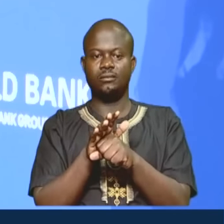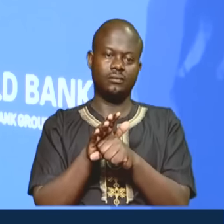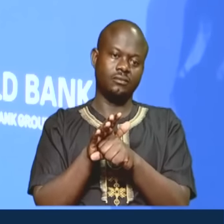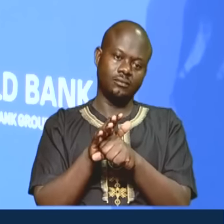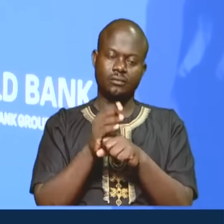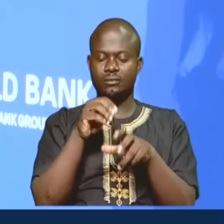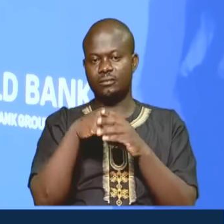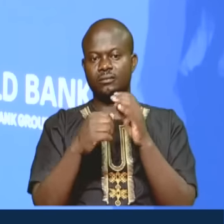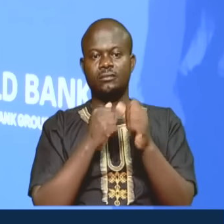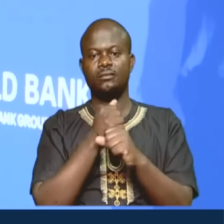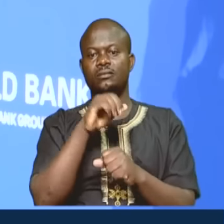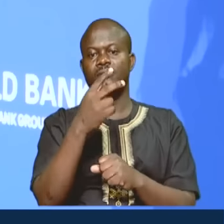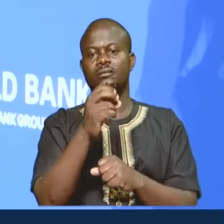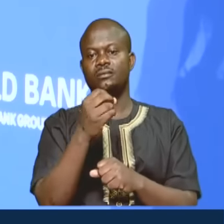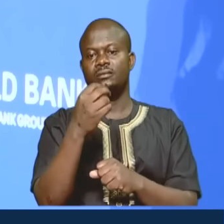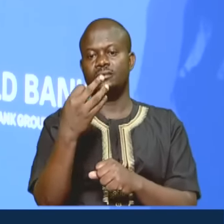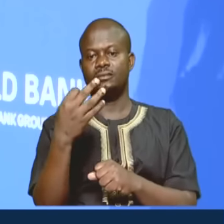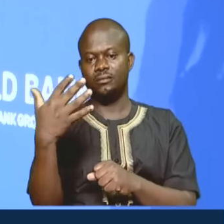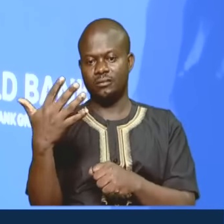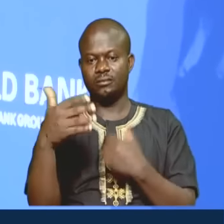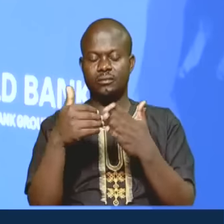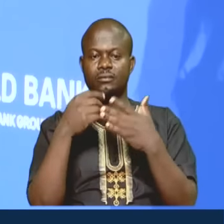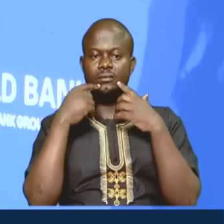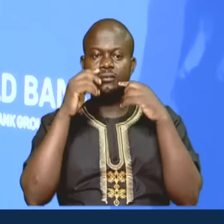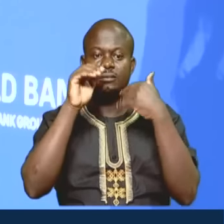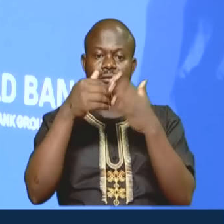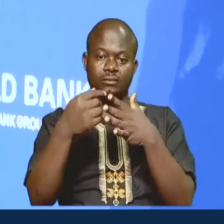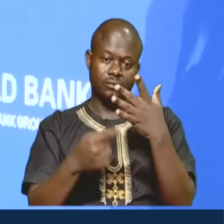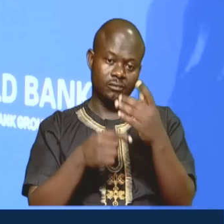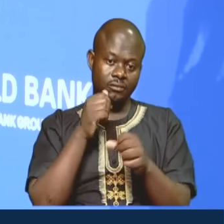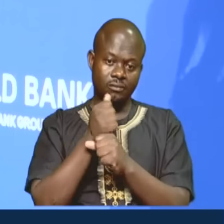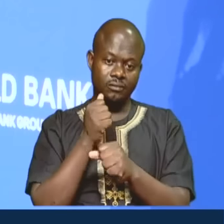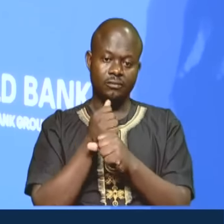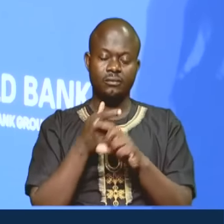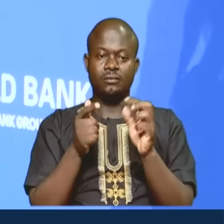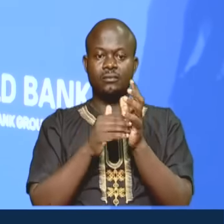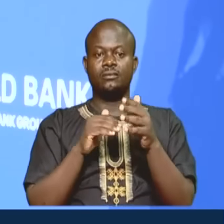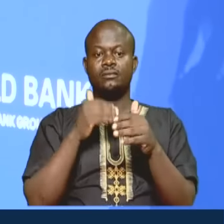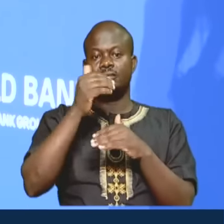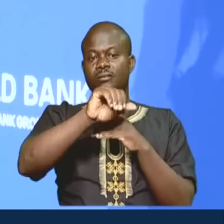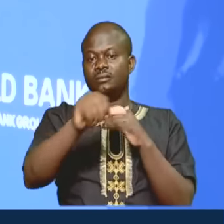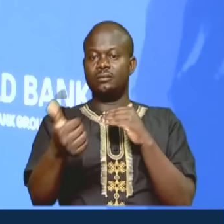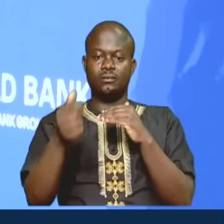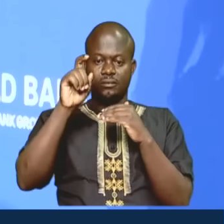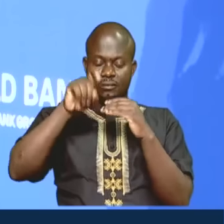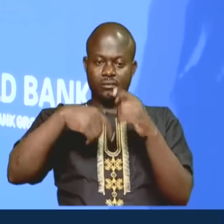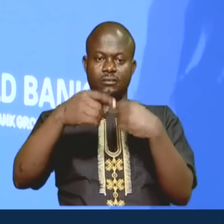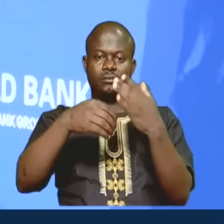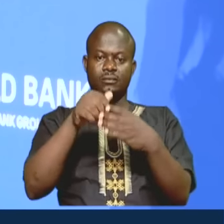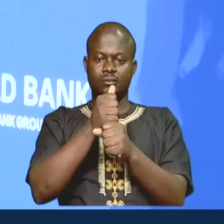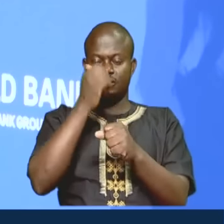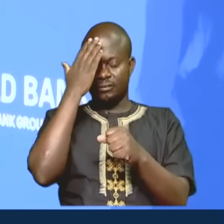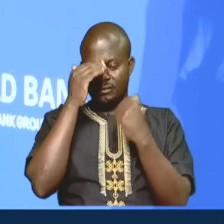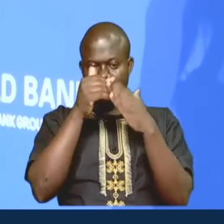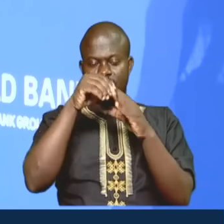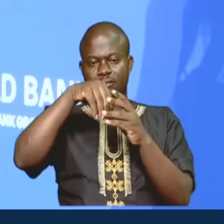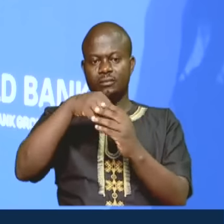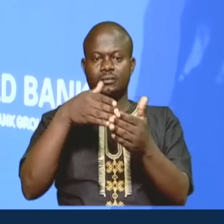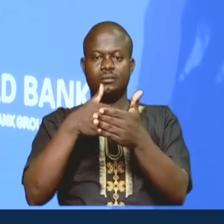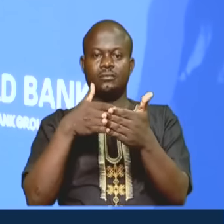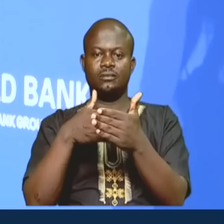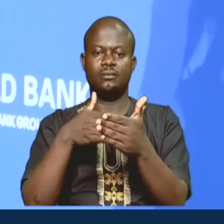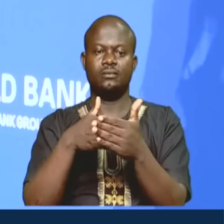muri 2035 tukaza tuti hari ibyo rwakoze ariko hari n'ibyo rukwiriye kongera gukora kuko haracyana